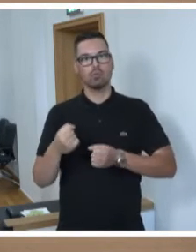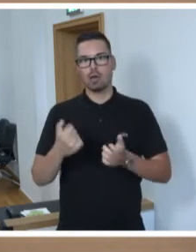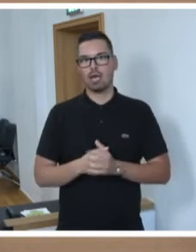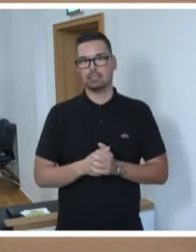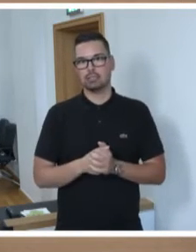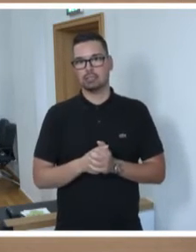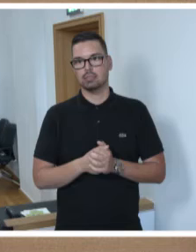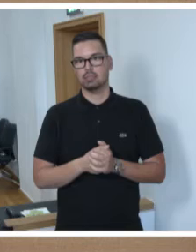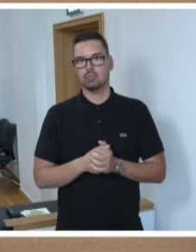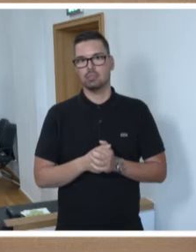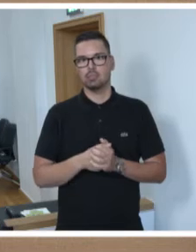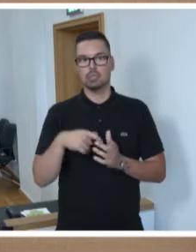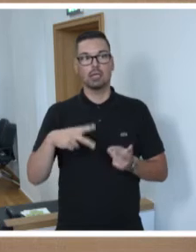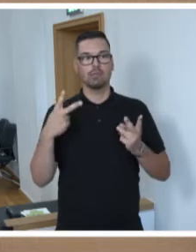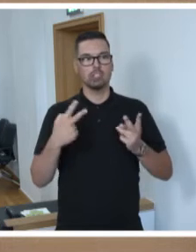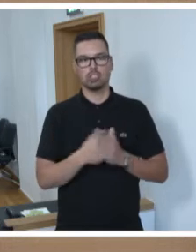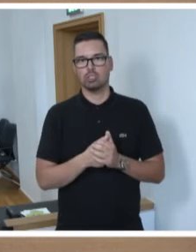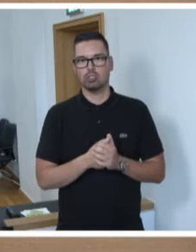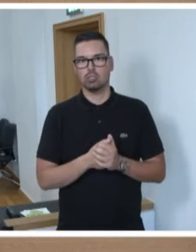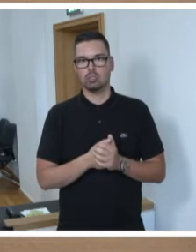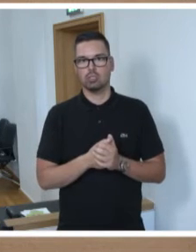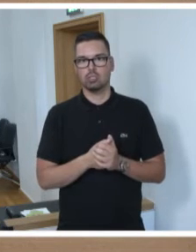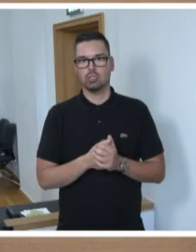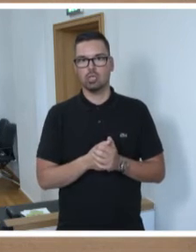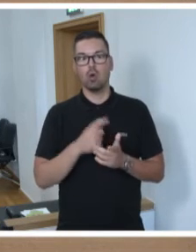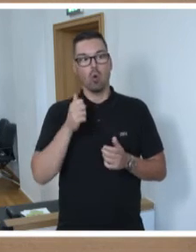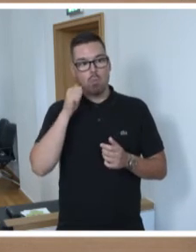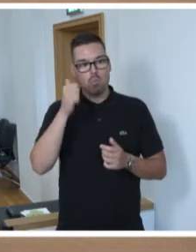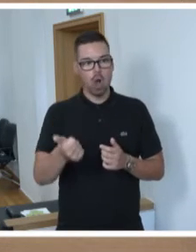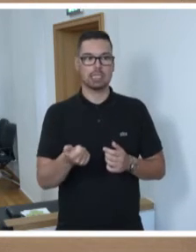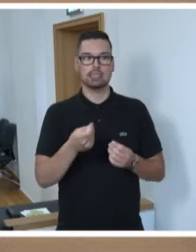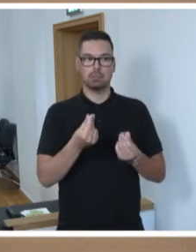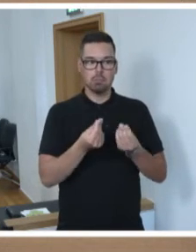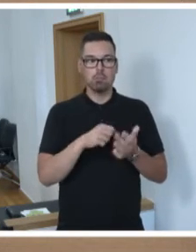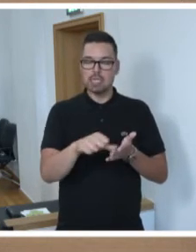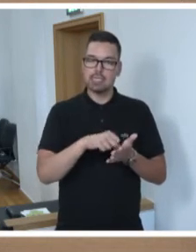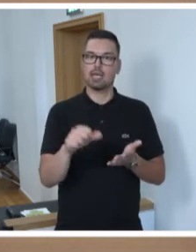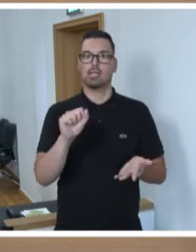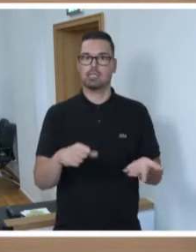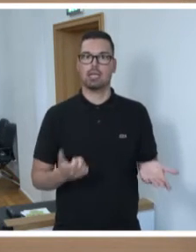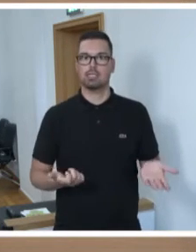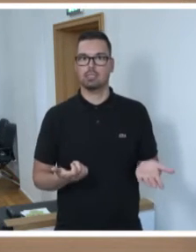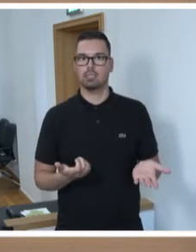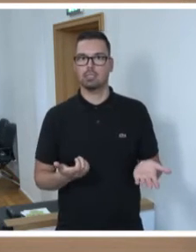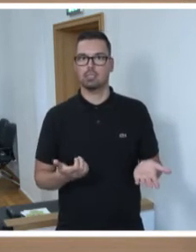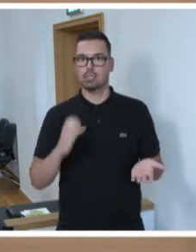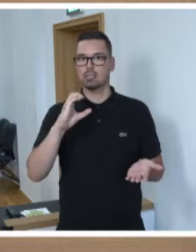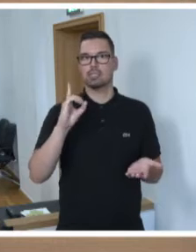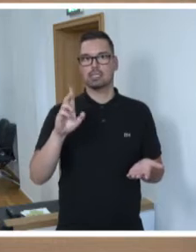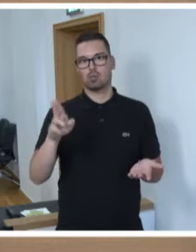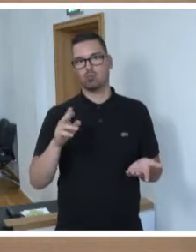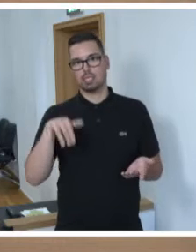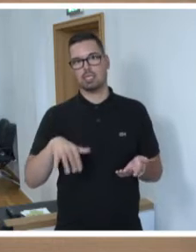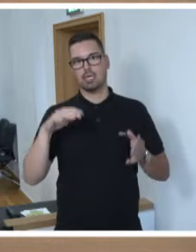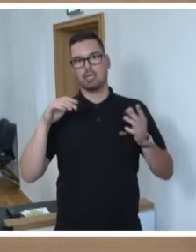Privileg sein. Ich sage ganz bewusst, persönliche individuelle Mobilität muss auch morgen möglich und erschwinglich sein. Das jedenfalls ist die Ansicht der CDU hier im